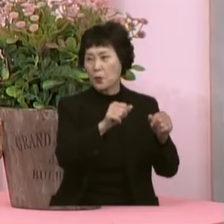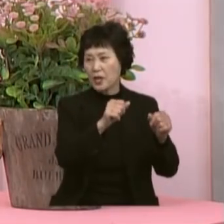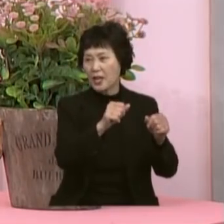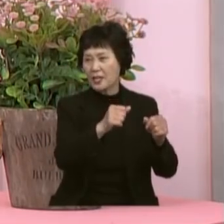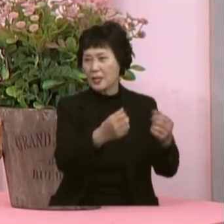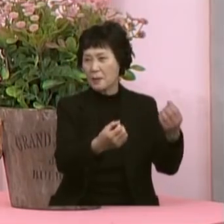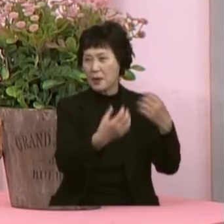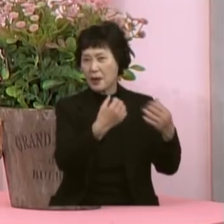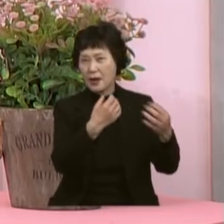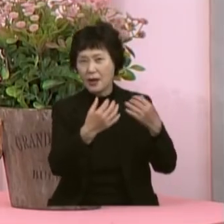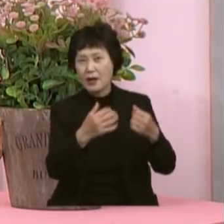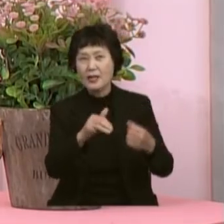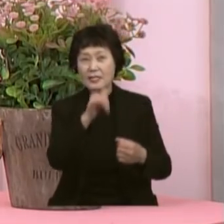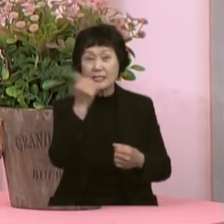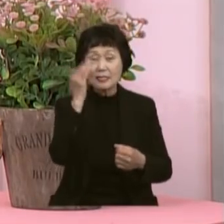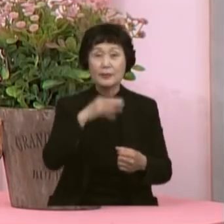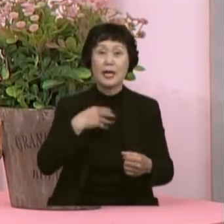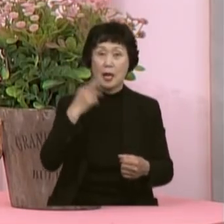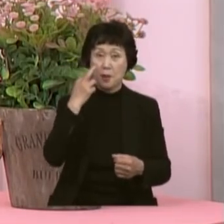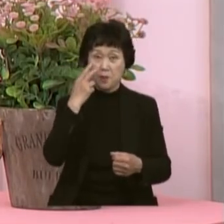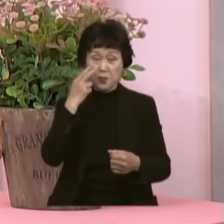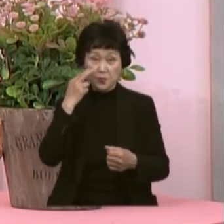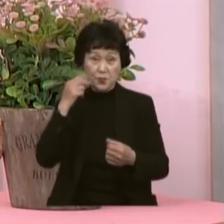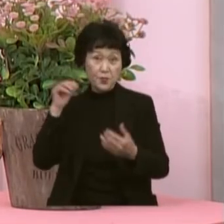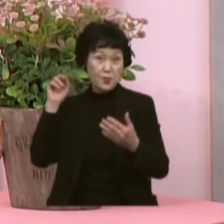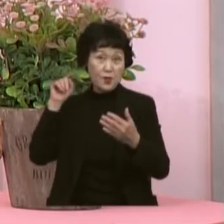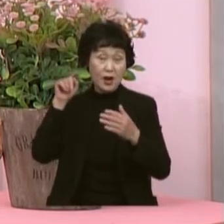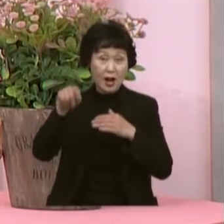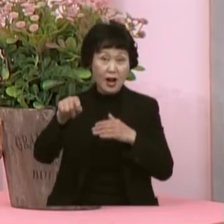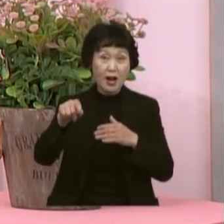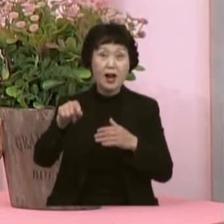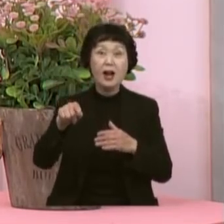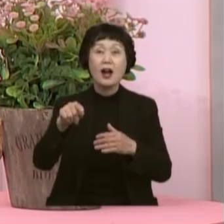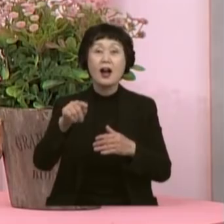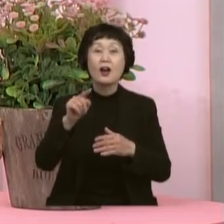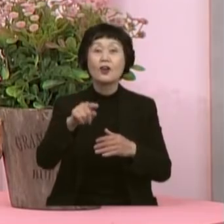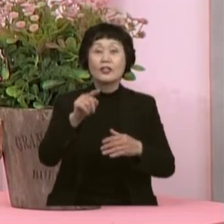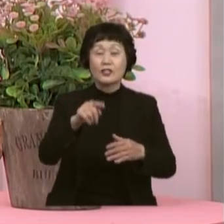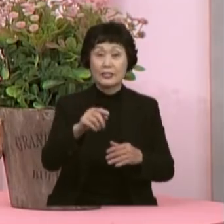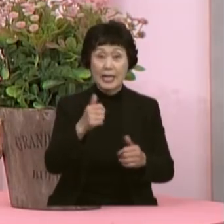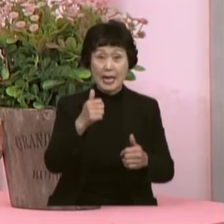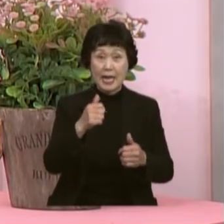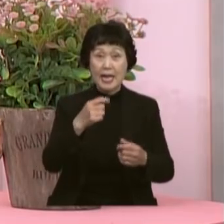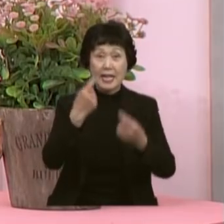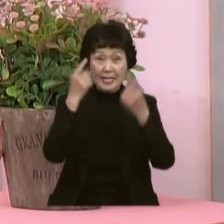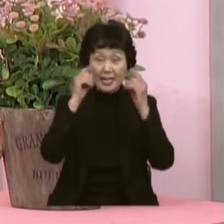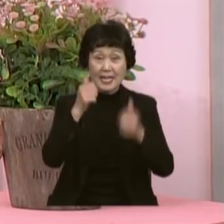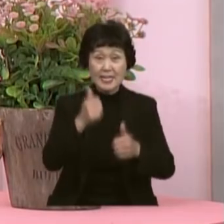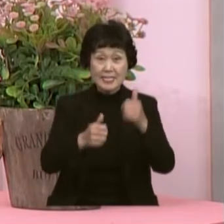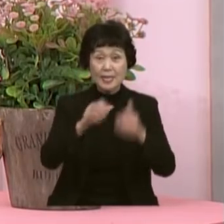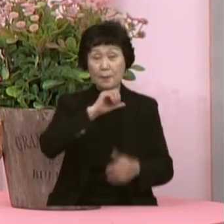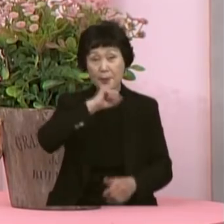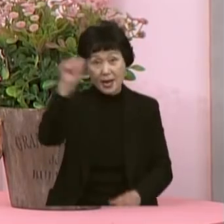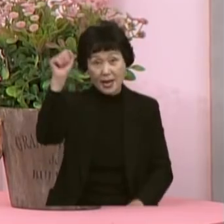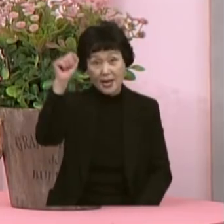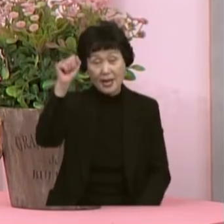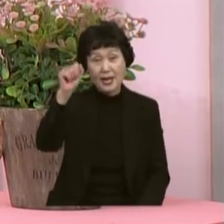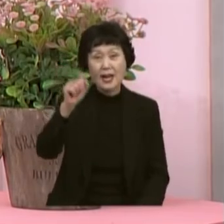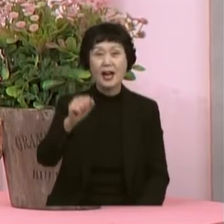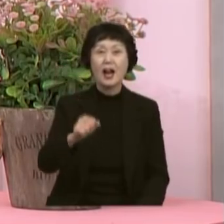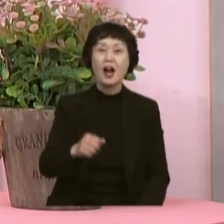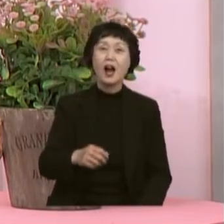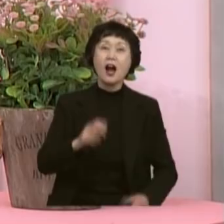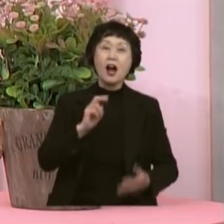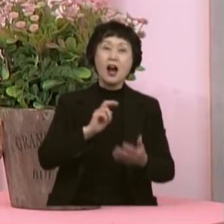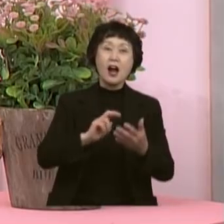그냥 전 다 던지고 미국 가서 뉴욕에 가서 오페라 가정에 합격이 된 거죠. 아, 막 딱 터졌는데